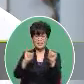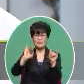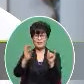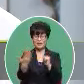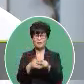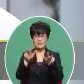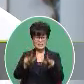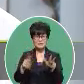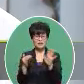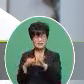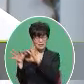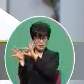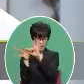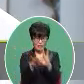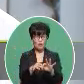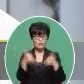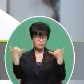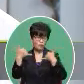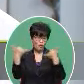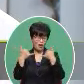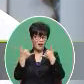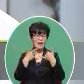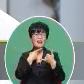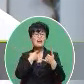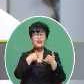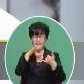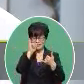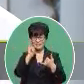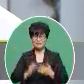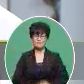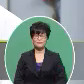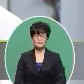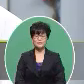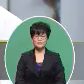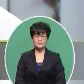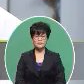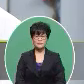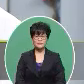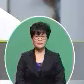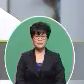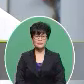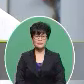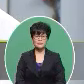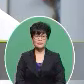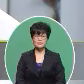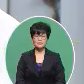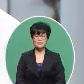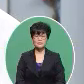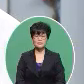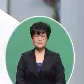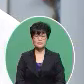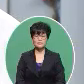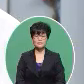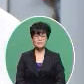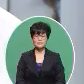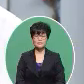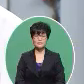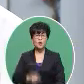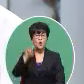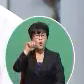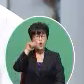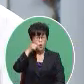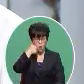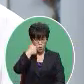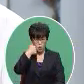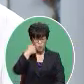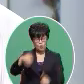지금까지도 연락을 하고 있는 그런 좋은 친구 사이가 됐습니다 예 참 음 어려운 환경에서